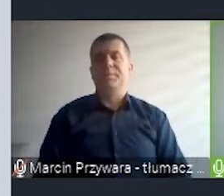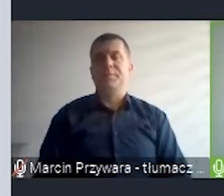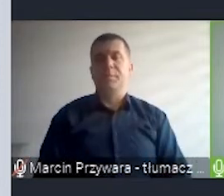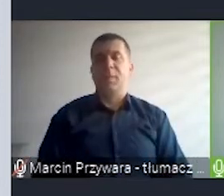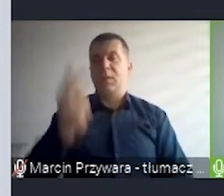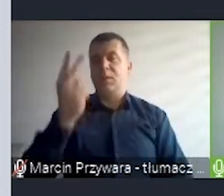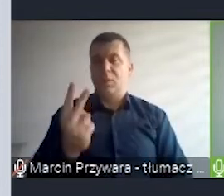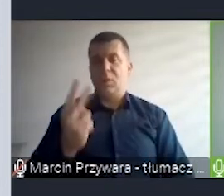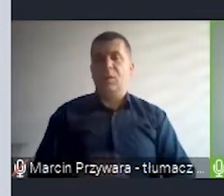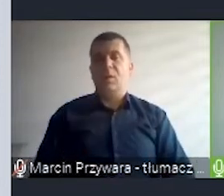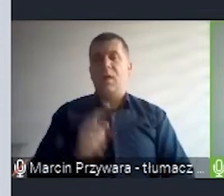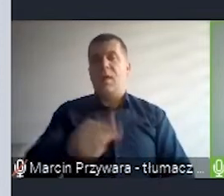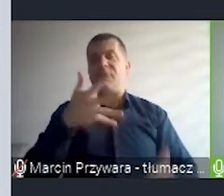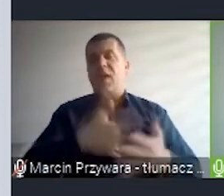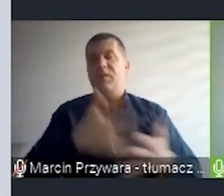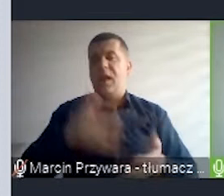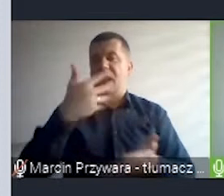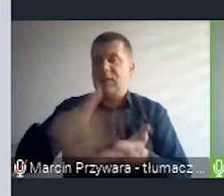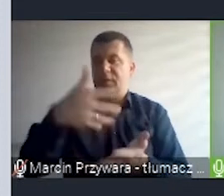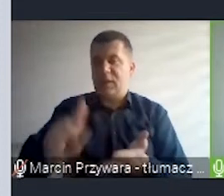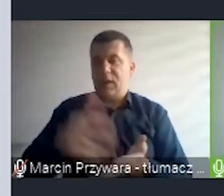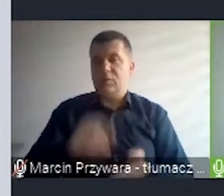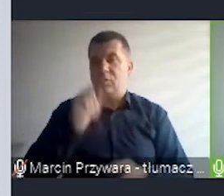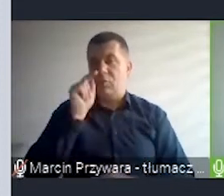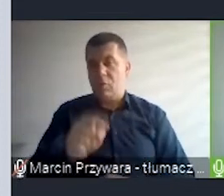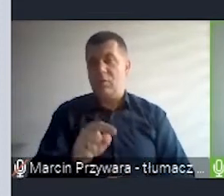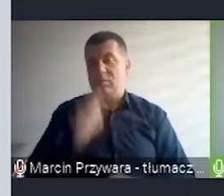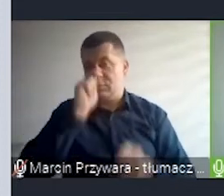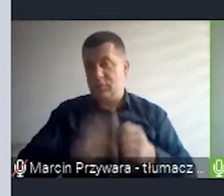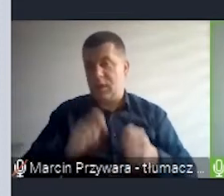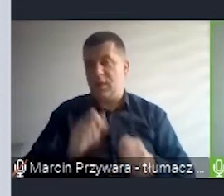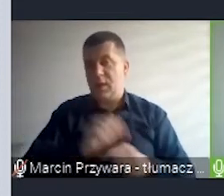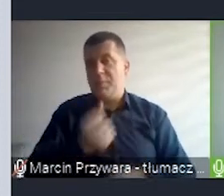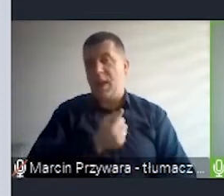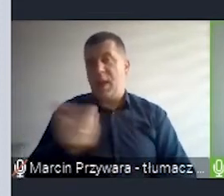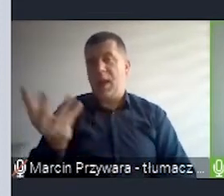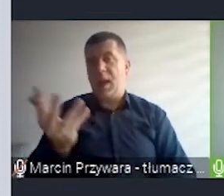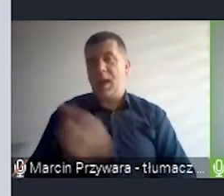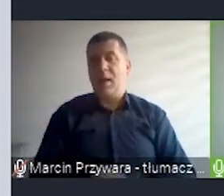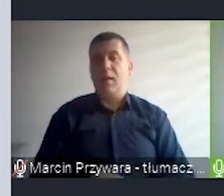Drugi rodzaj kontroli to weryfikacje wydatków. I tych weryfikacji wydatków jest kilka.